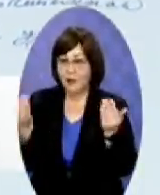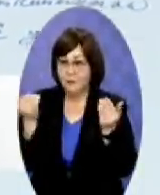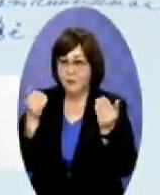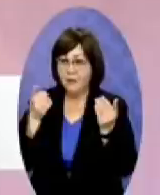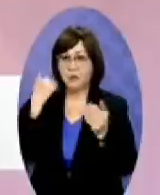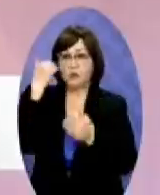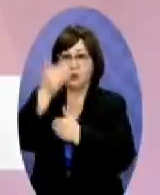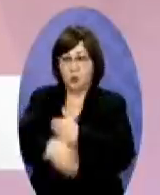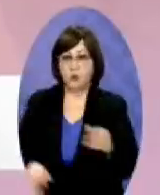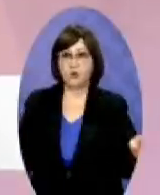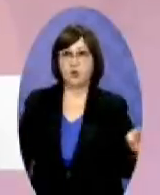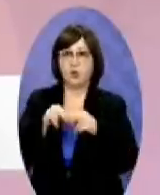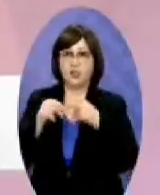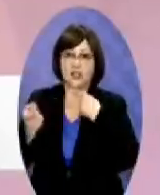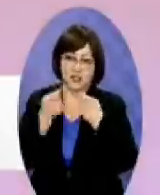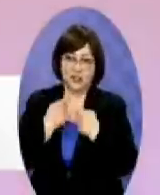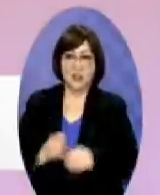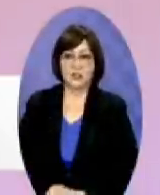байна.